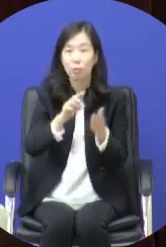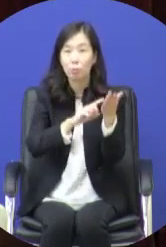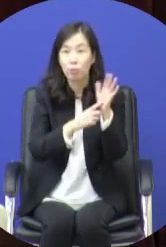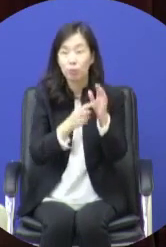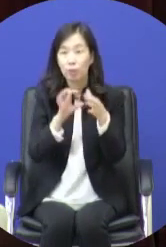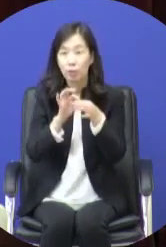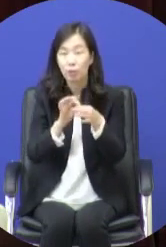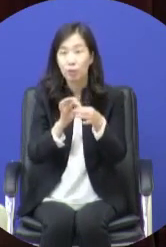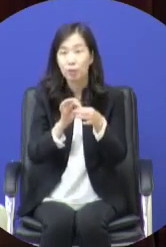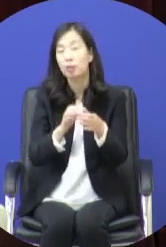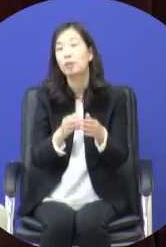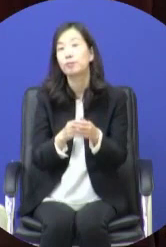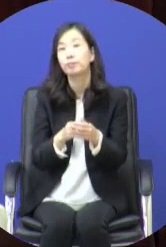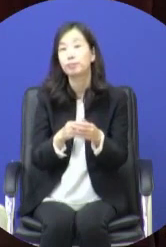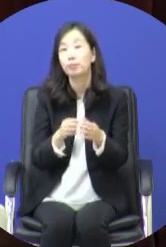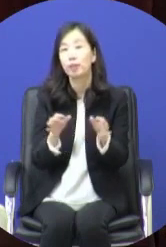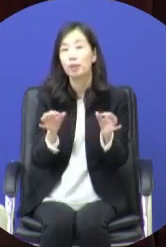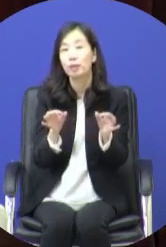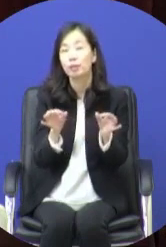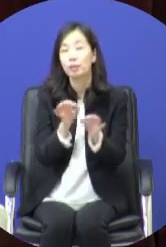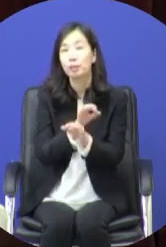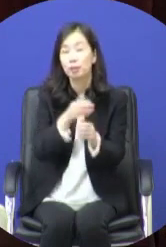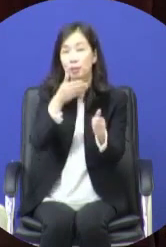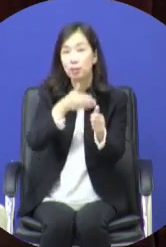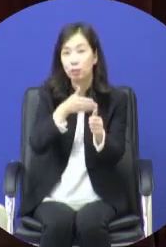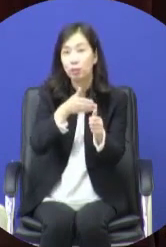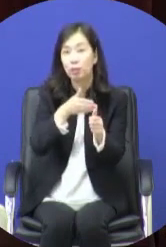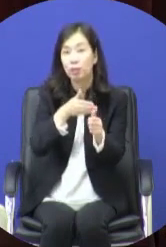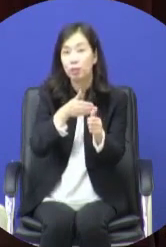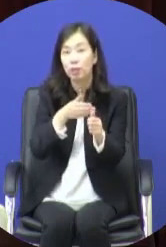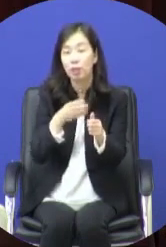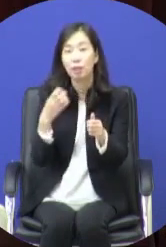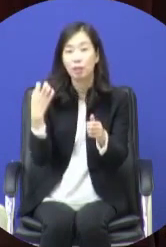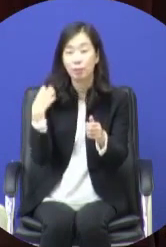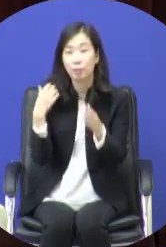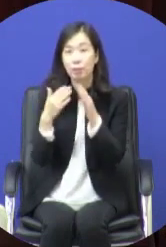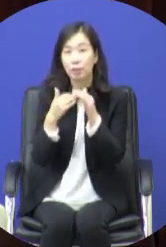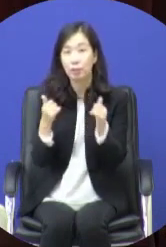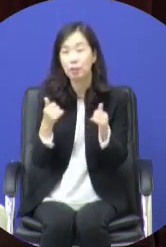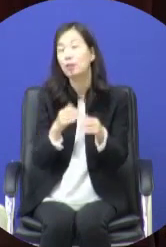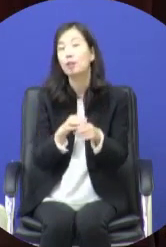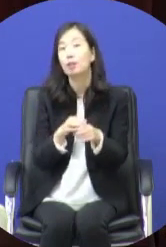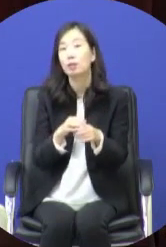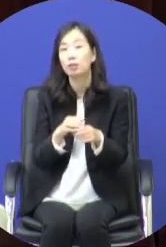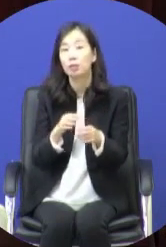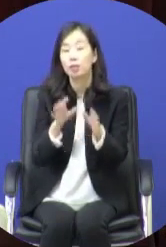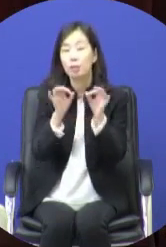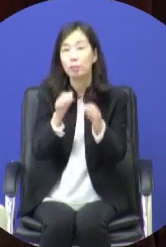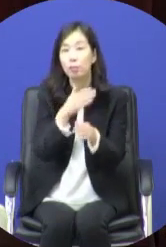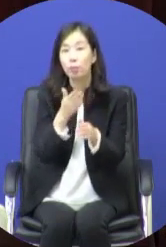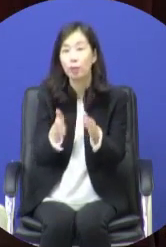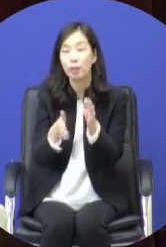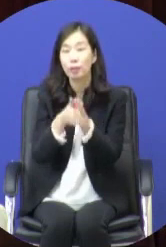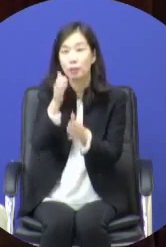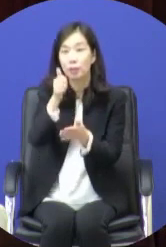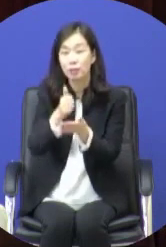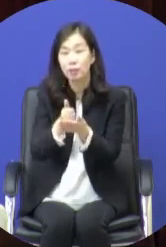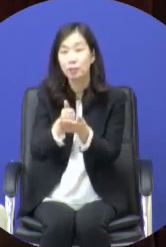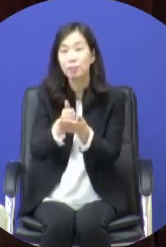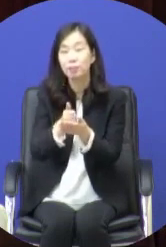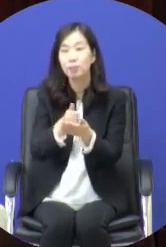인사청탁 전달책으로 언급된 김보라 안성시장은 당시 이정근 전 부총장에